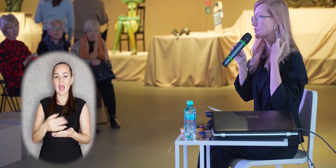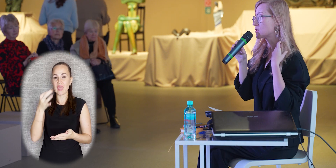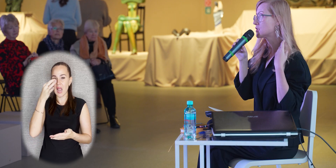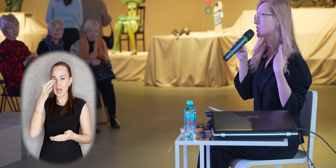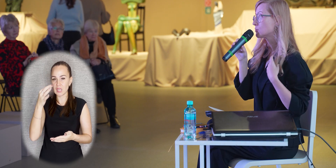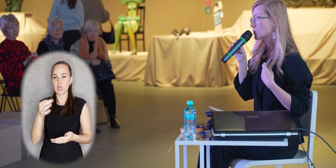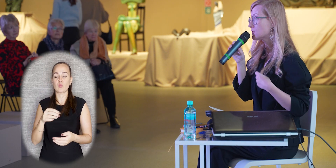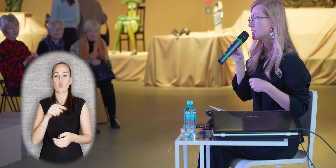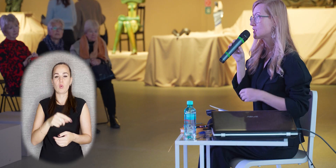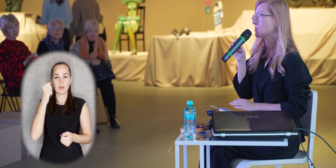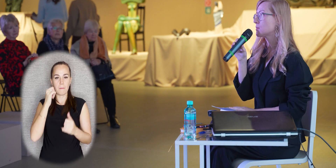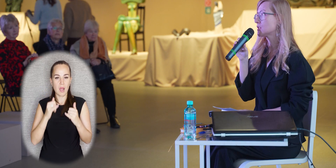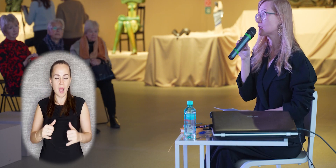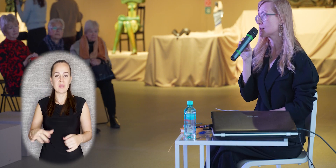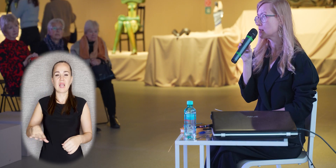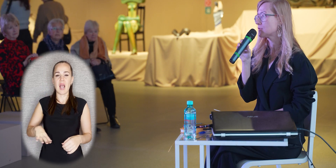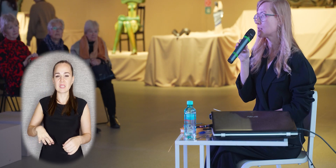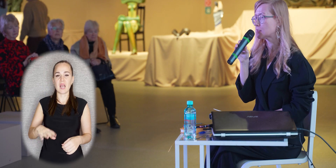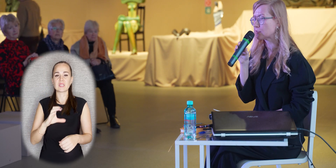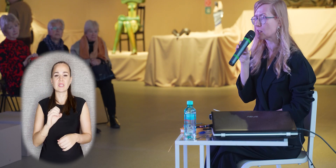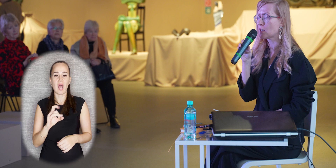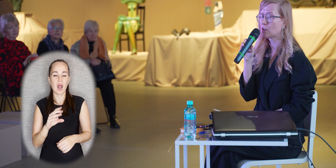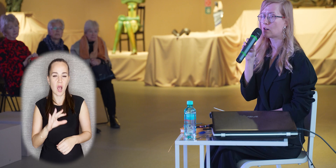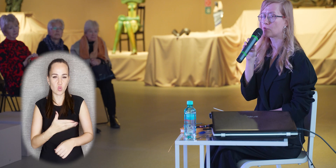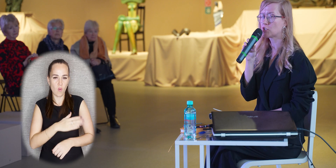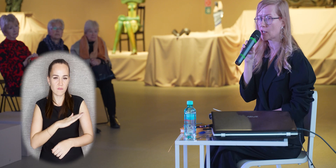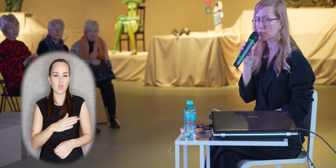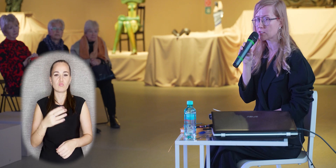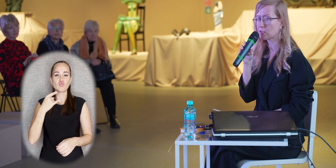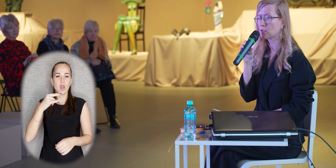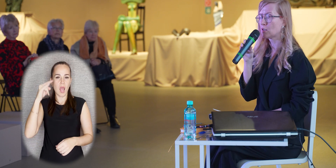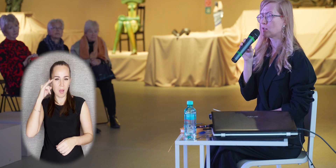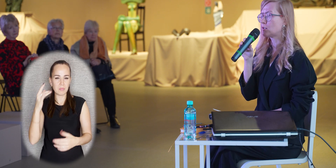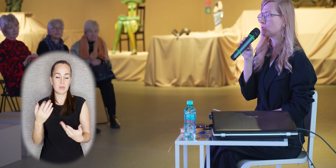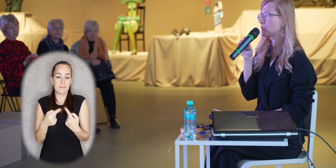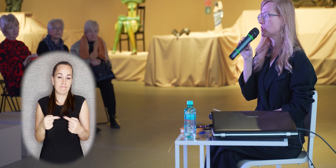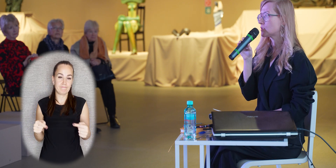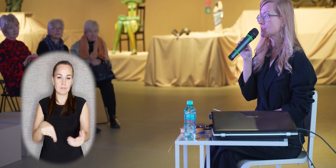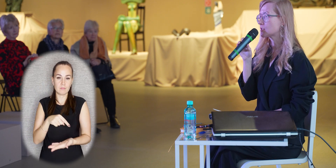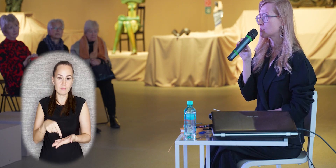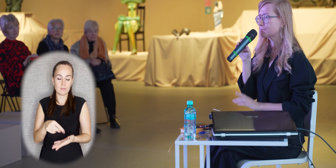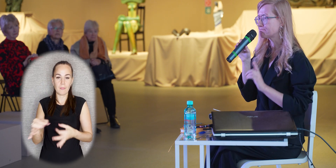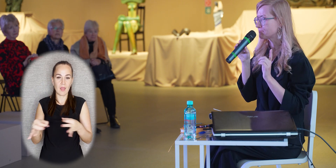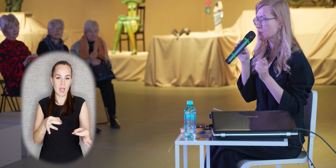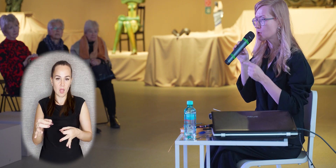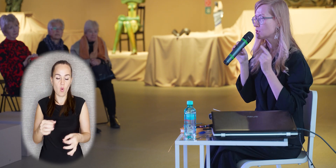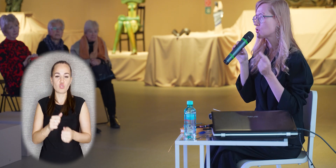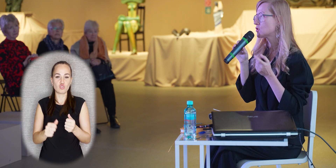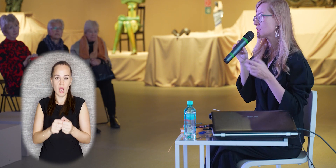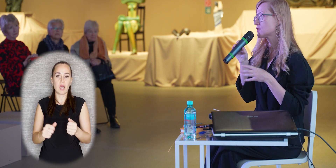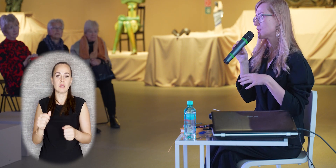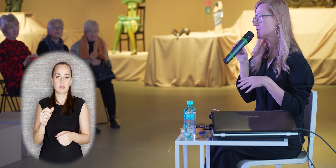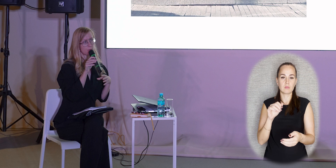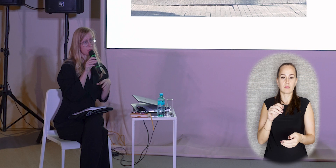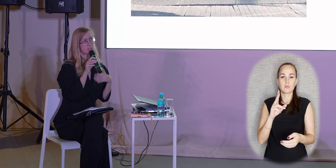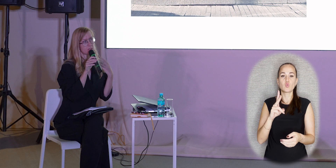городах, то есть в Екатеринбурге возводились памятники, в Казани, в Саратове, в Челябинске, в разных регионах